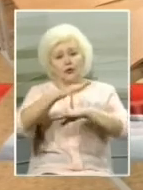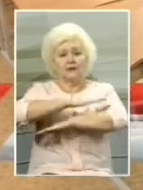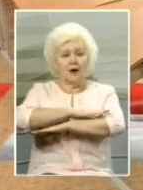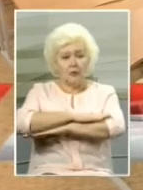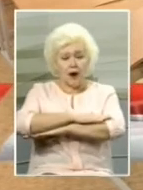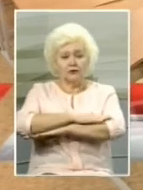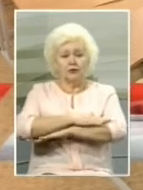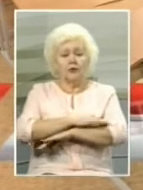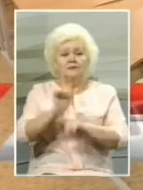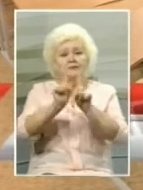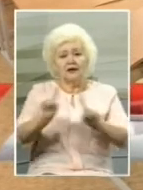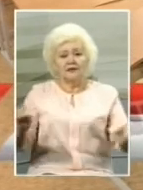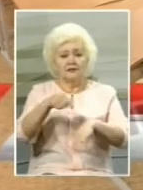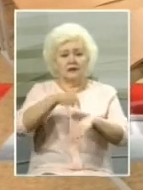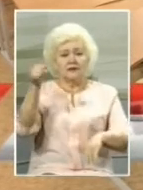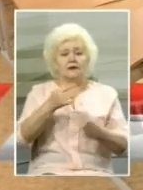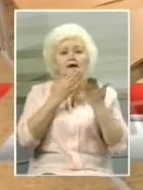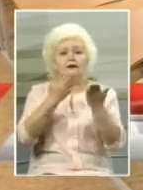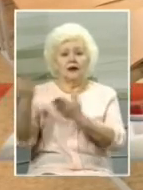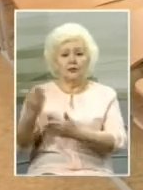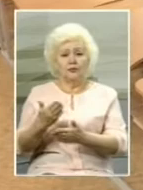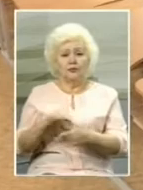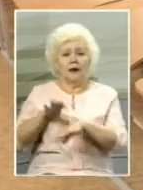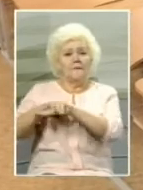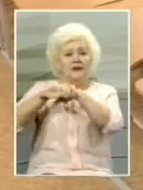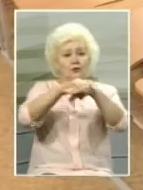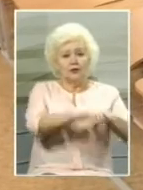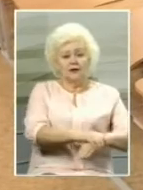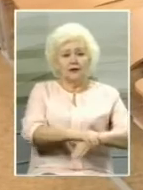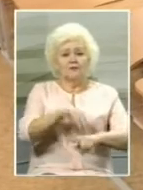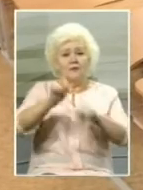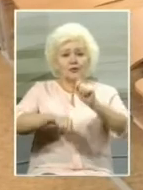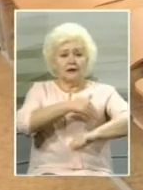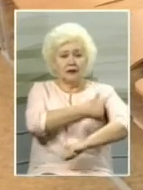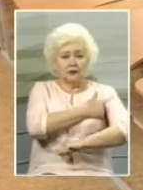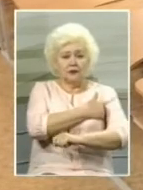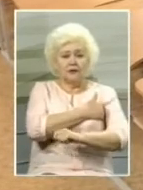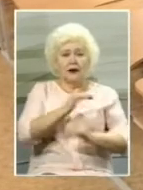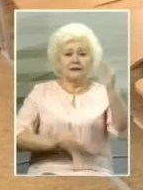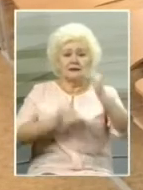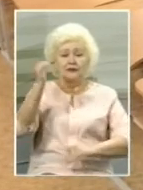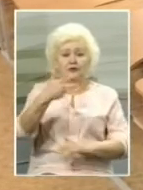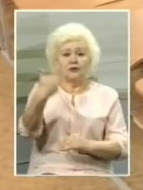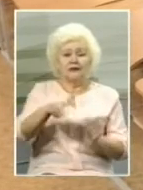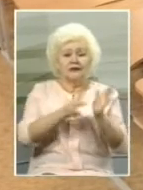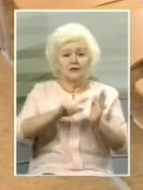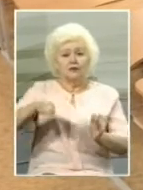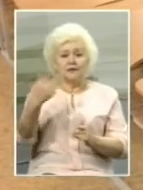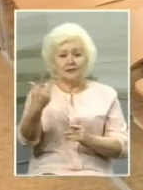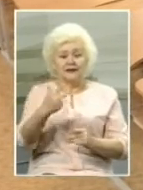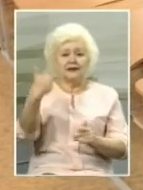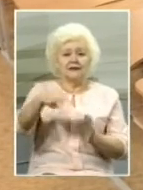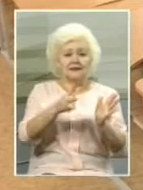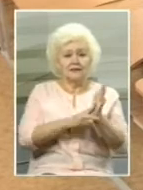парту, неадекватно реагирует на опрос, приводит за ручку, мы меряем температуру и скачок температуры. 38,3, 38,5